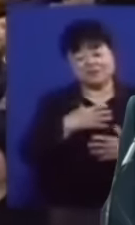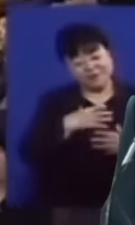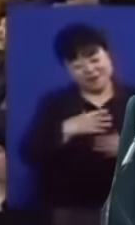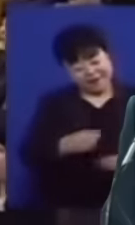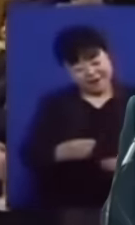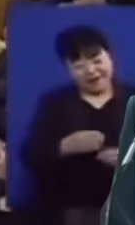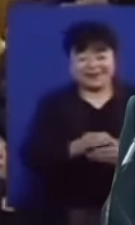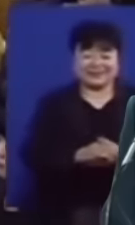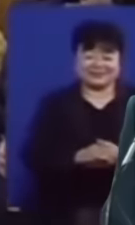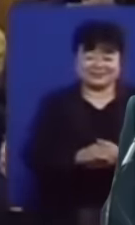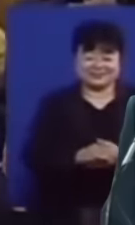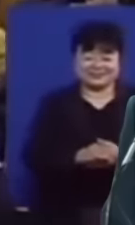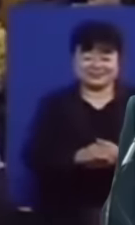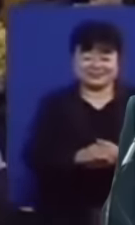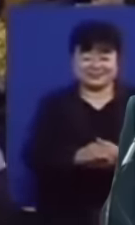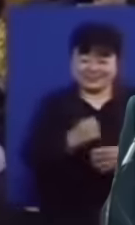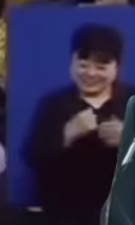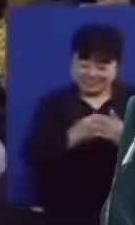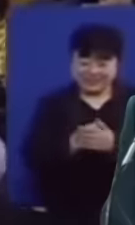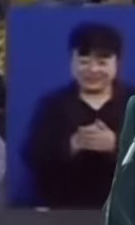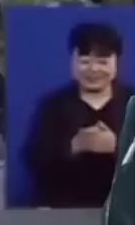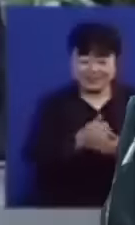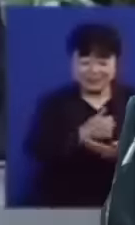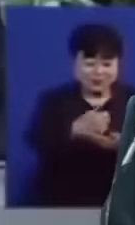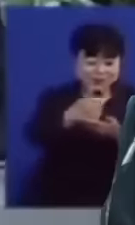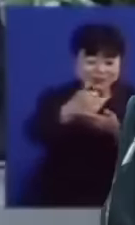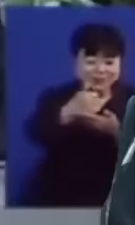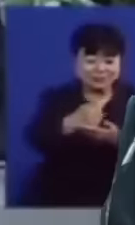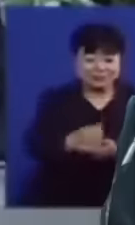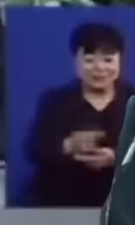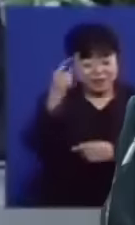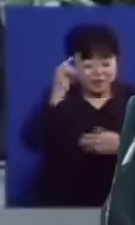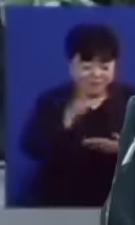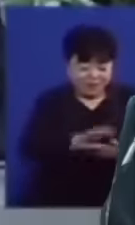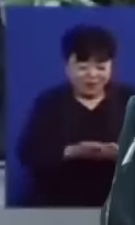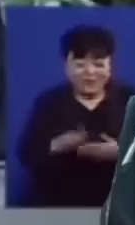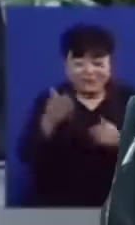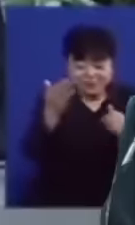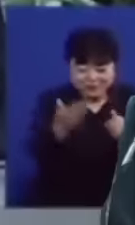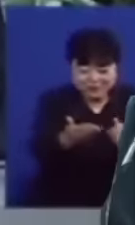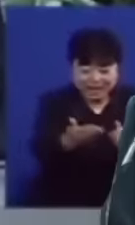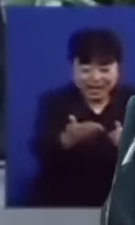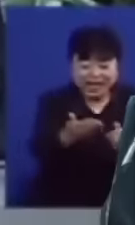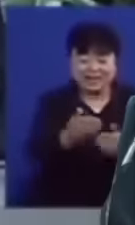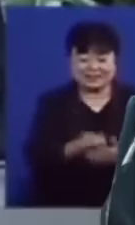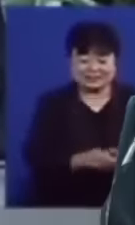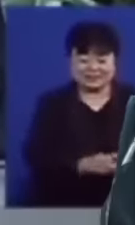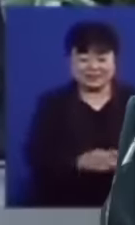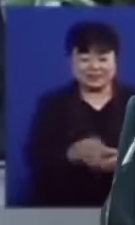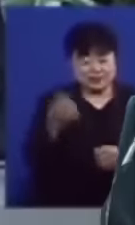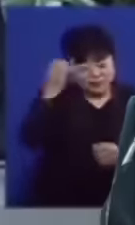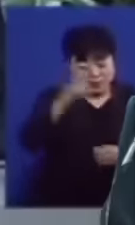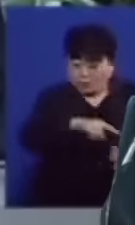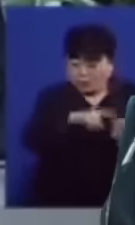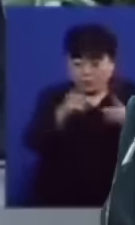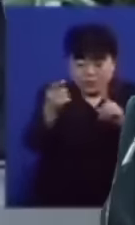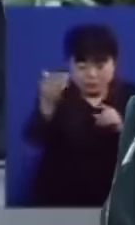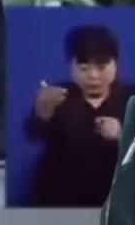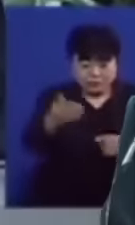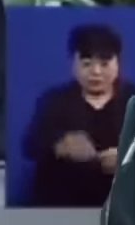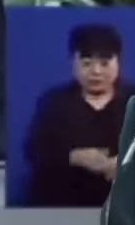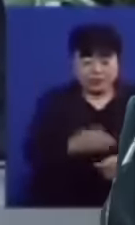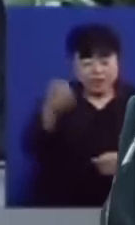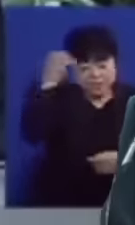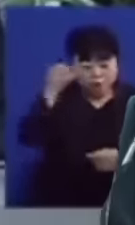평안합니까? 그러므로 주님이 우리에게 평안을 주기를 원하고 자기 우리 영혼을 소생시킨다. 우리